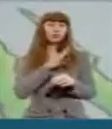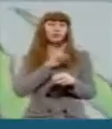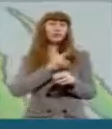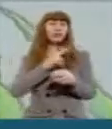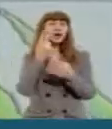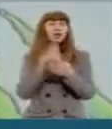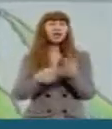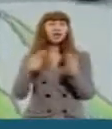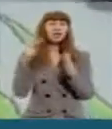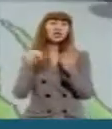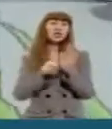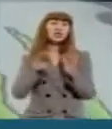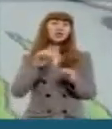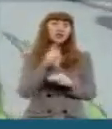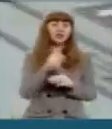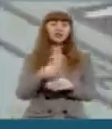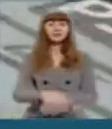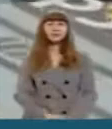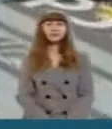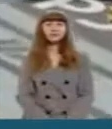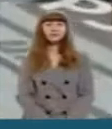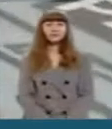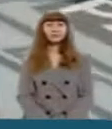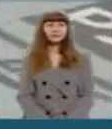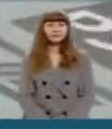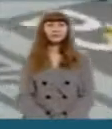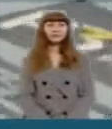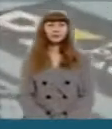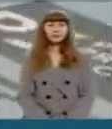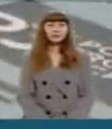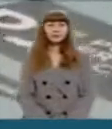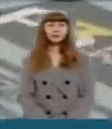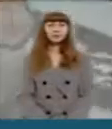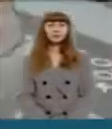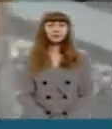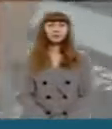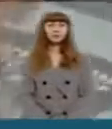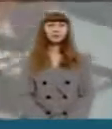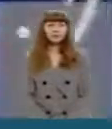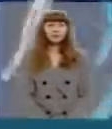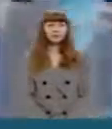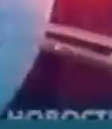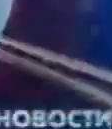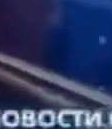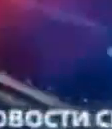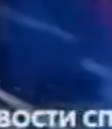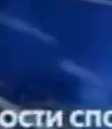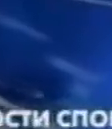жеңіс ретінде тіркелді. Ол 6 мәрте жеңілген, ал 29 жекпе-жек өткізген Хукер 9-шы рет жеңіліске ұшырады.